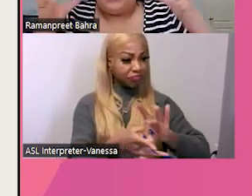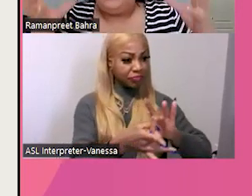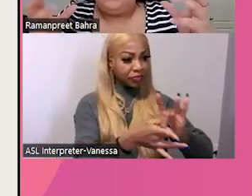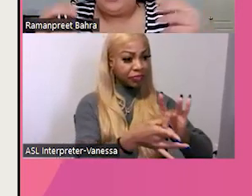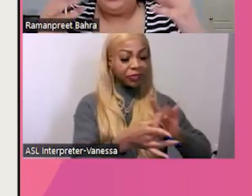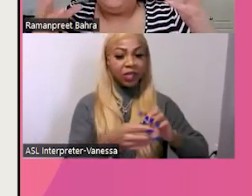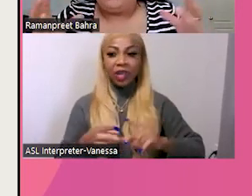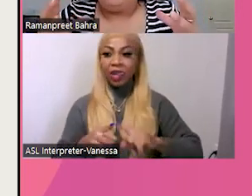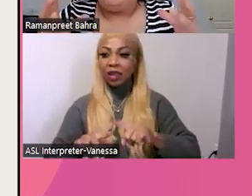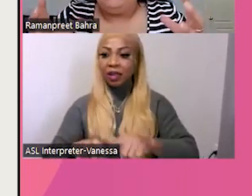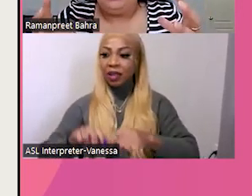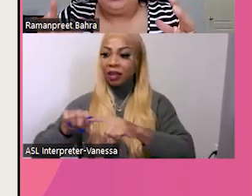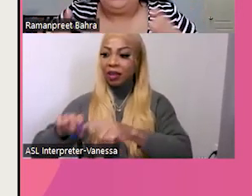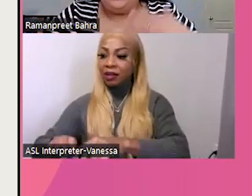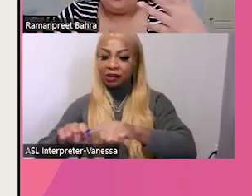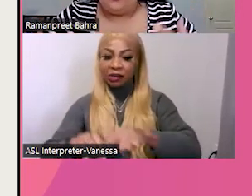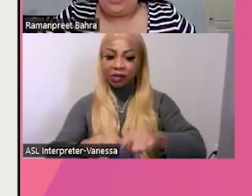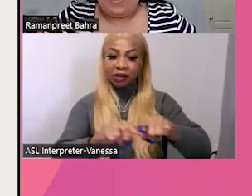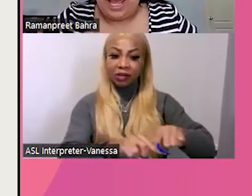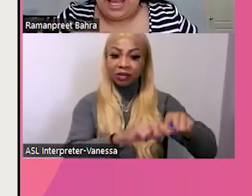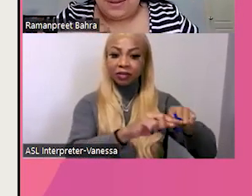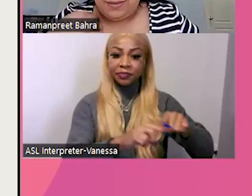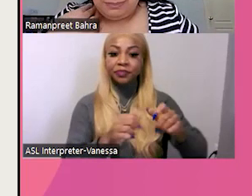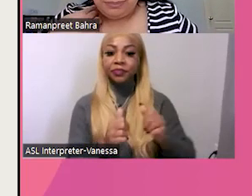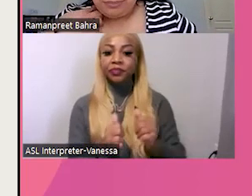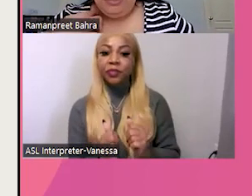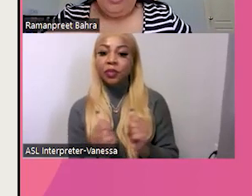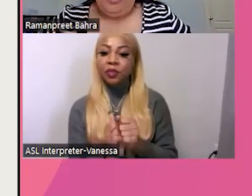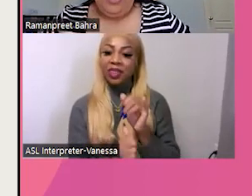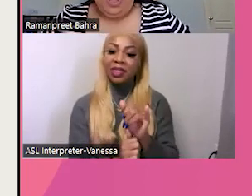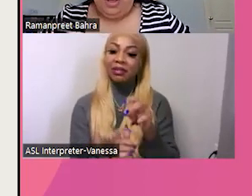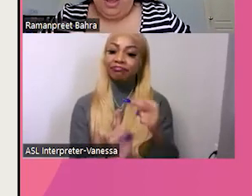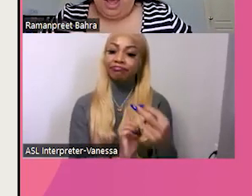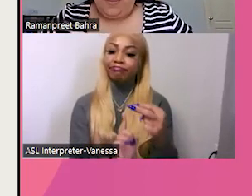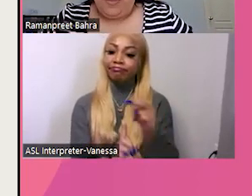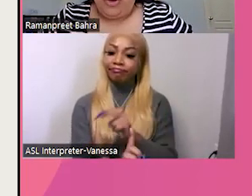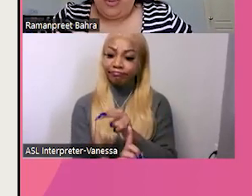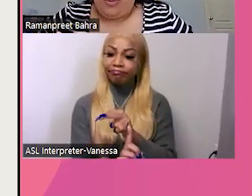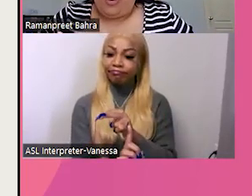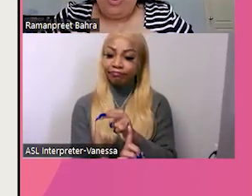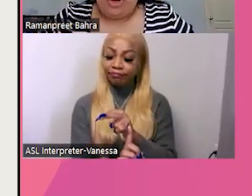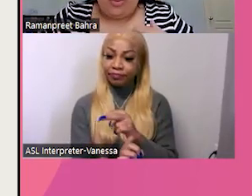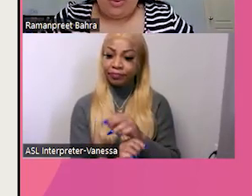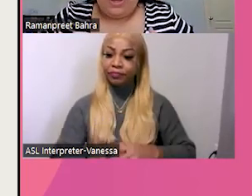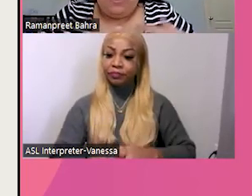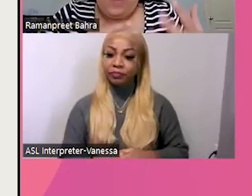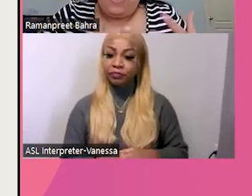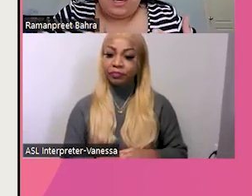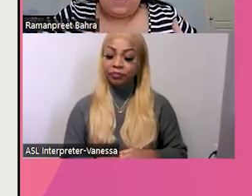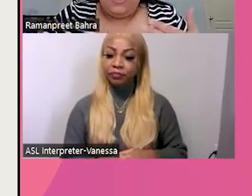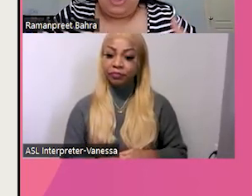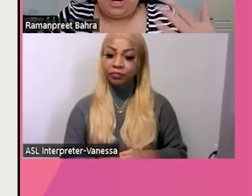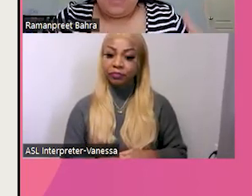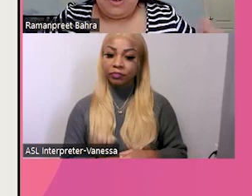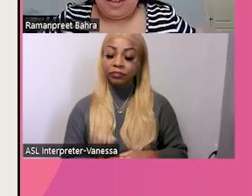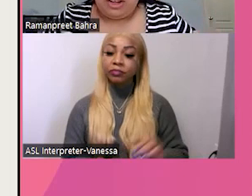utilise tous ces ismes. Alors, on voit cette intersection en utilisant la lentille dont je viens de